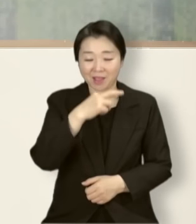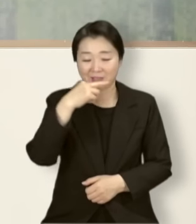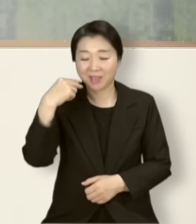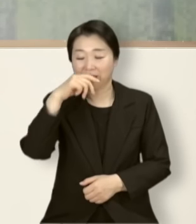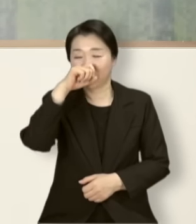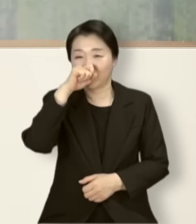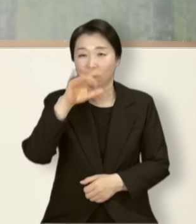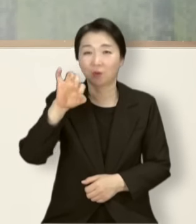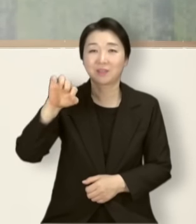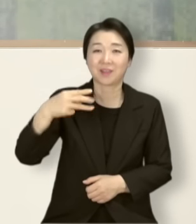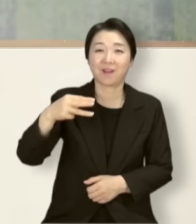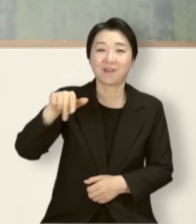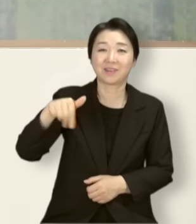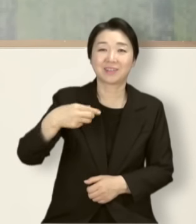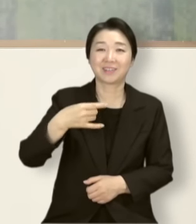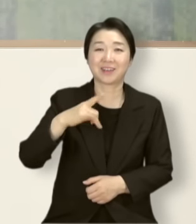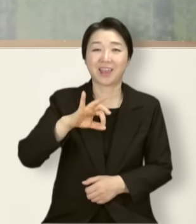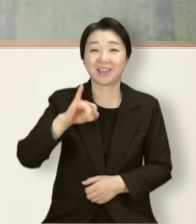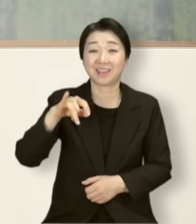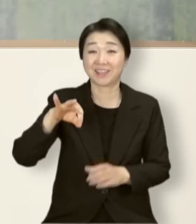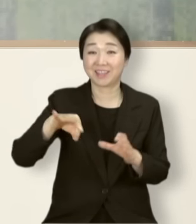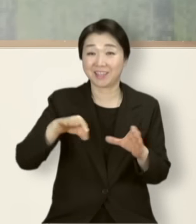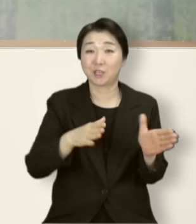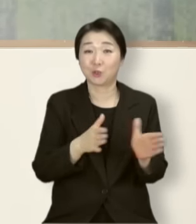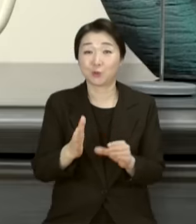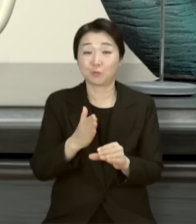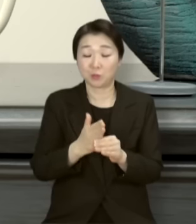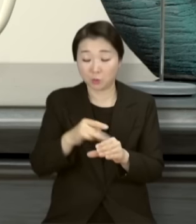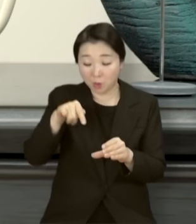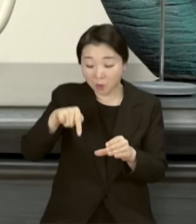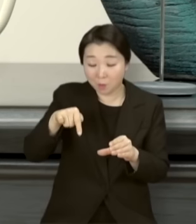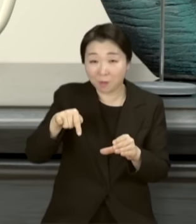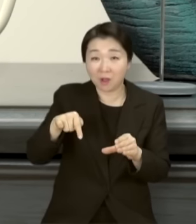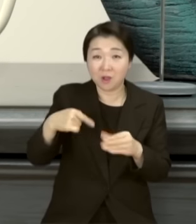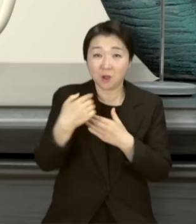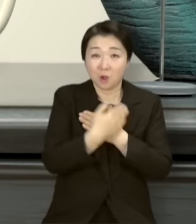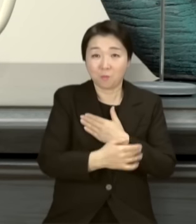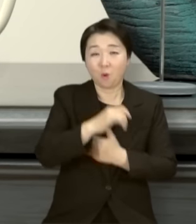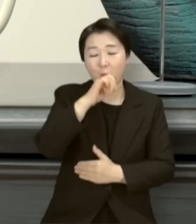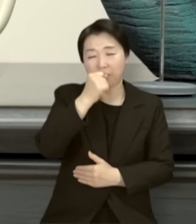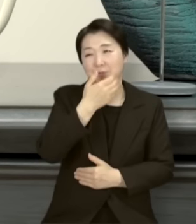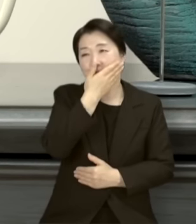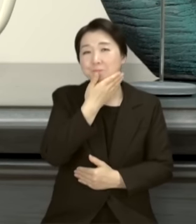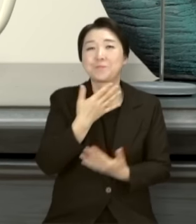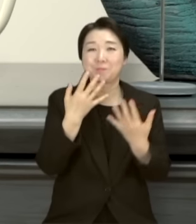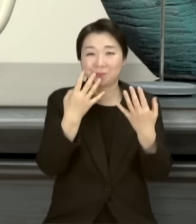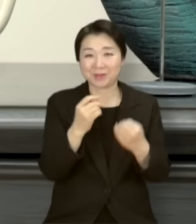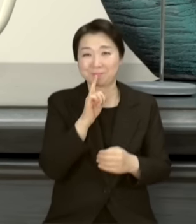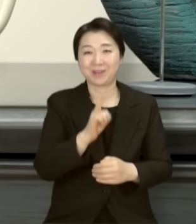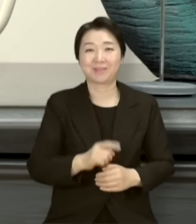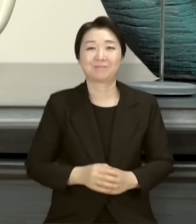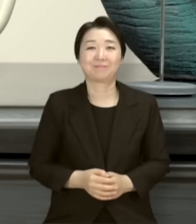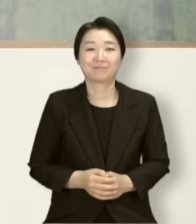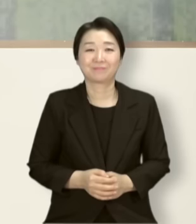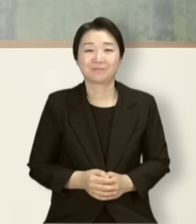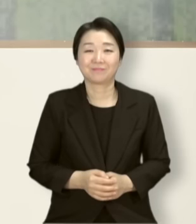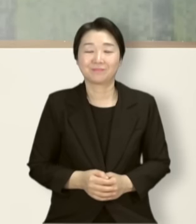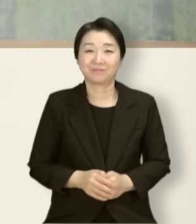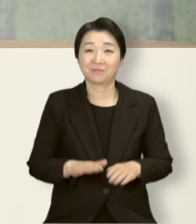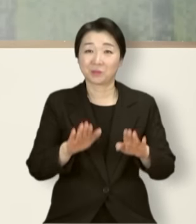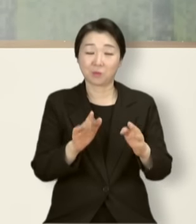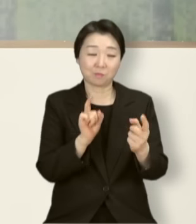티를 준비하고 있는데요. 얼그레이에는 우리 몸에 좋은 영양 성분이 아주 풍부하다고 합니다.